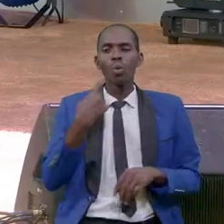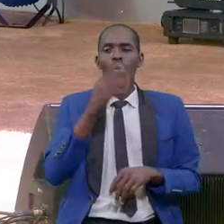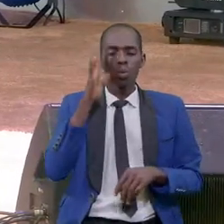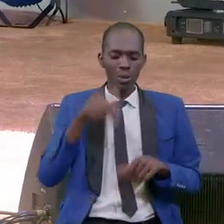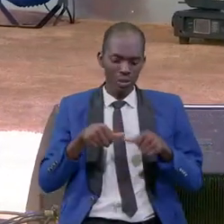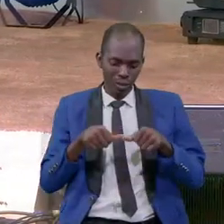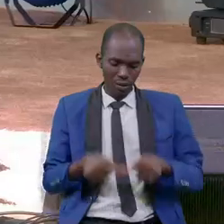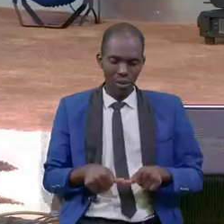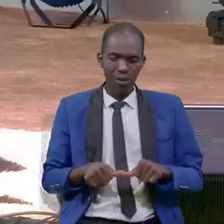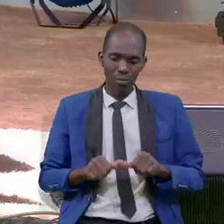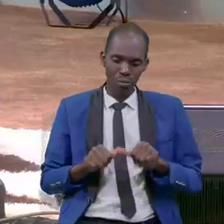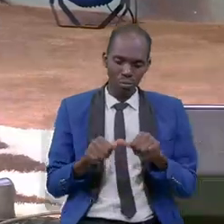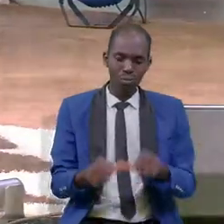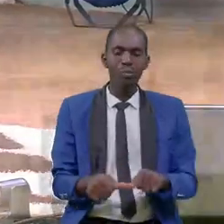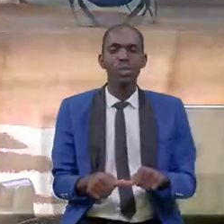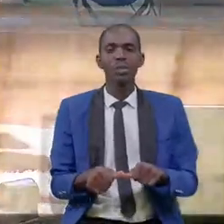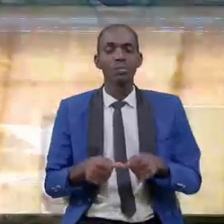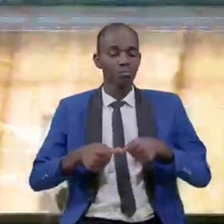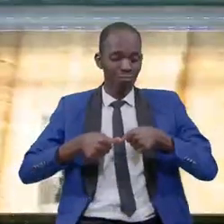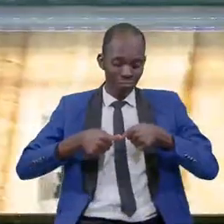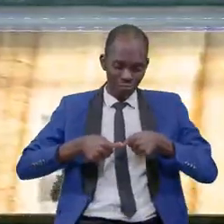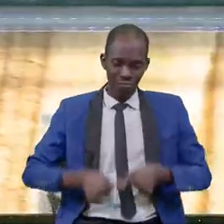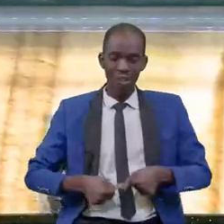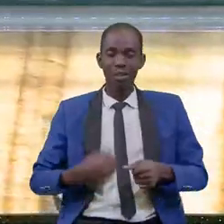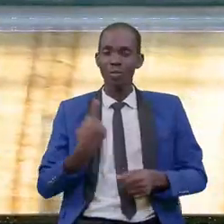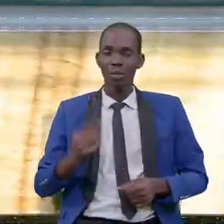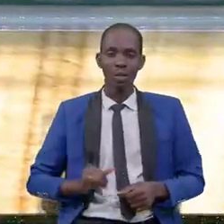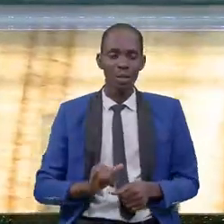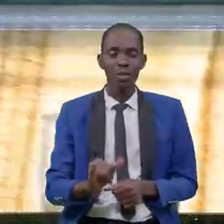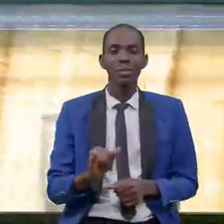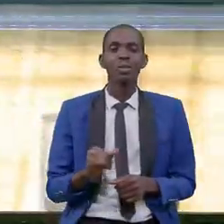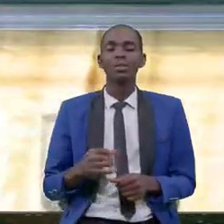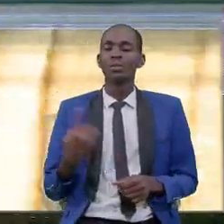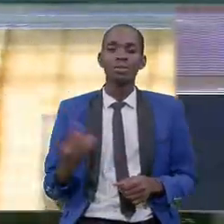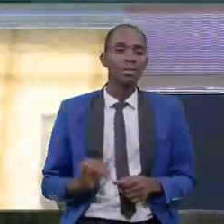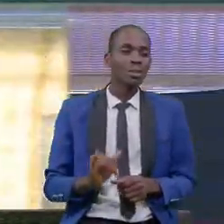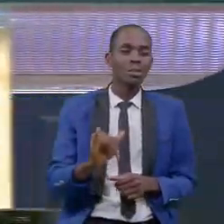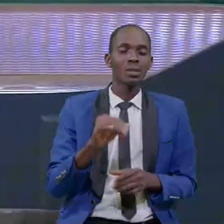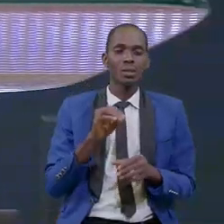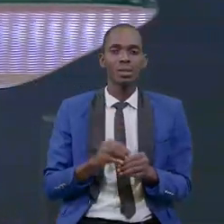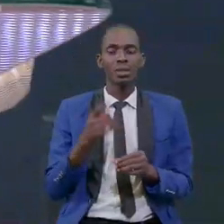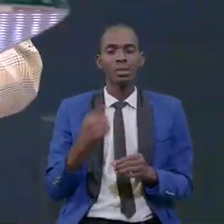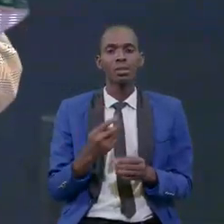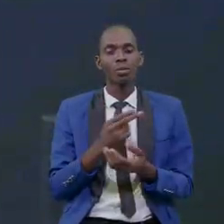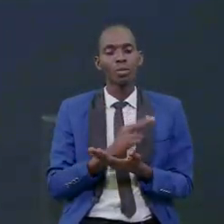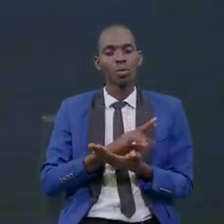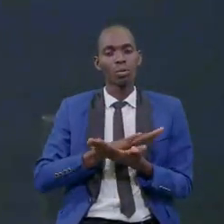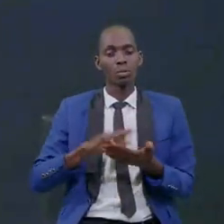qui s'élèvera, qui restera, qui demeurera en permanence, éternellement dans